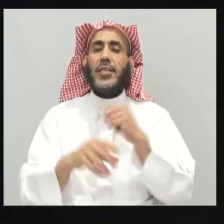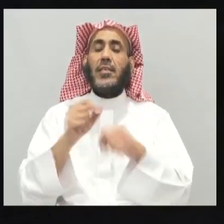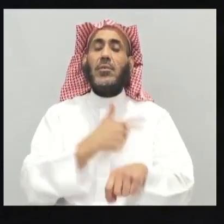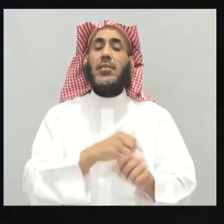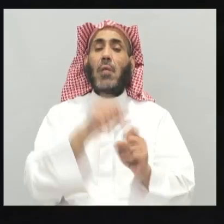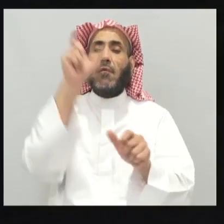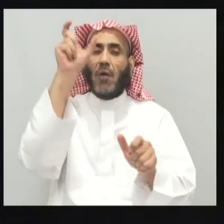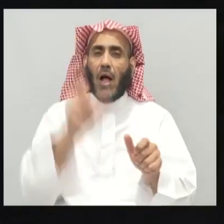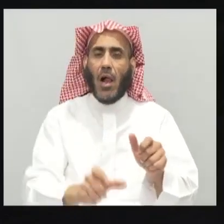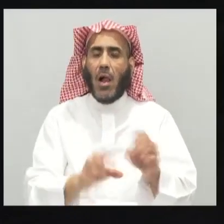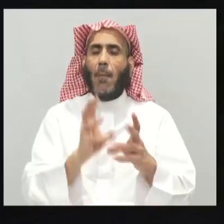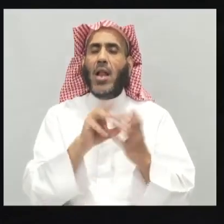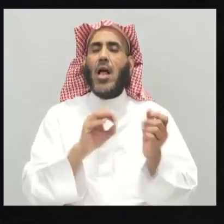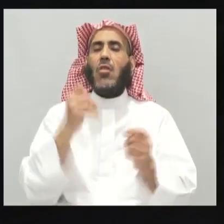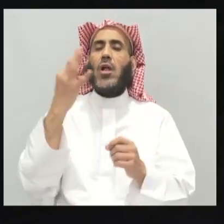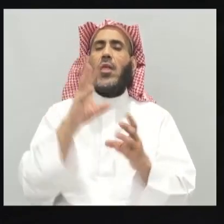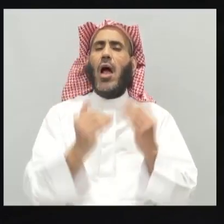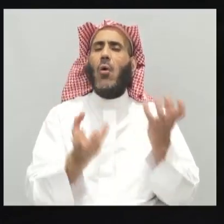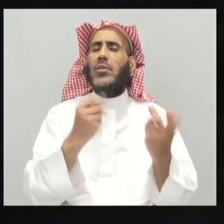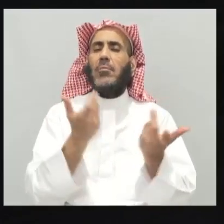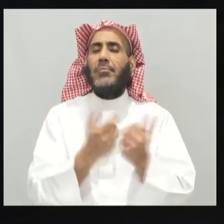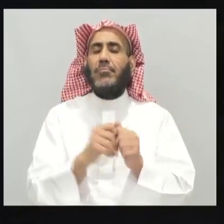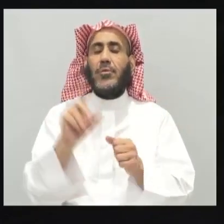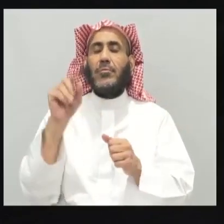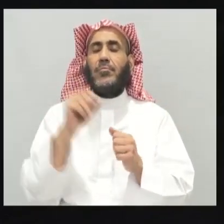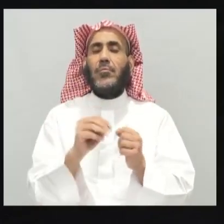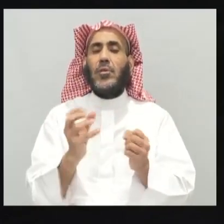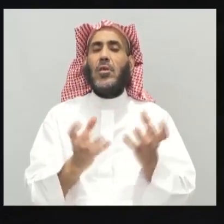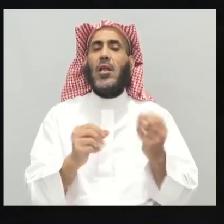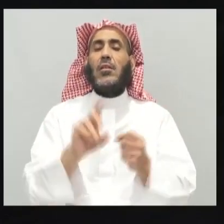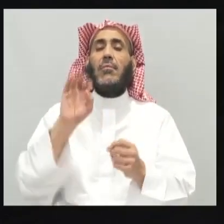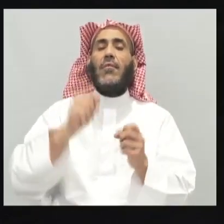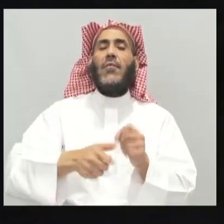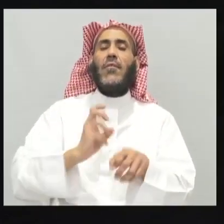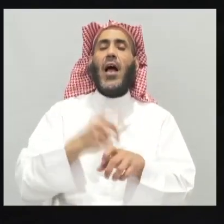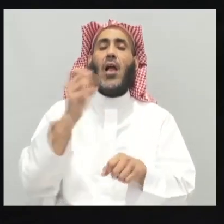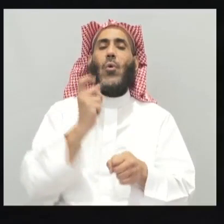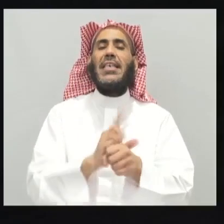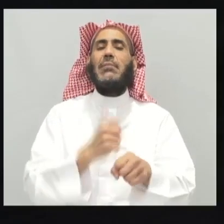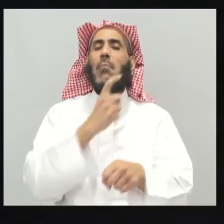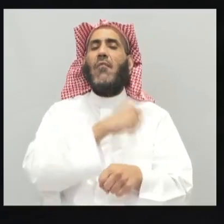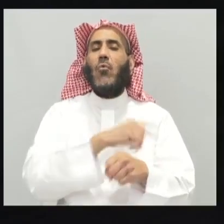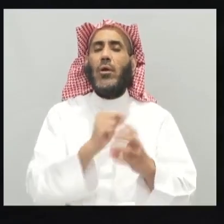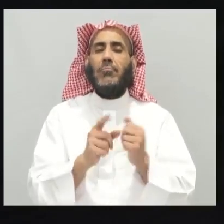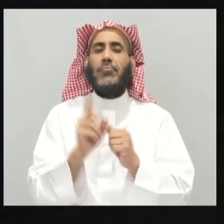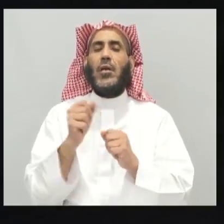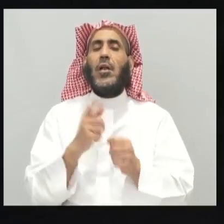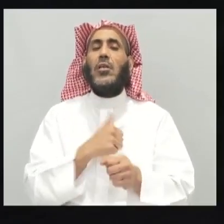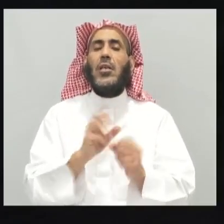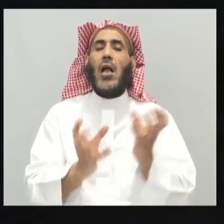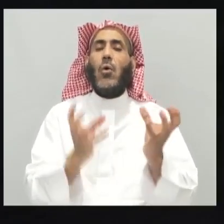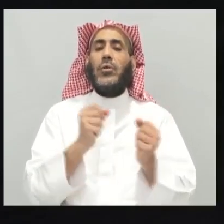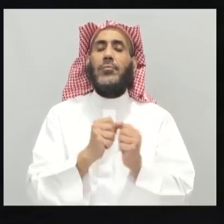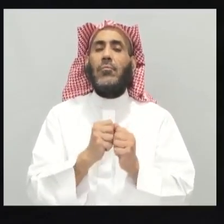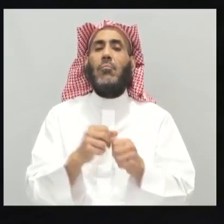الفاعل من الثلاثي يصاغ على وزن ماذا؟ أحسنتم، يصاغ على وزن فاعل. واسم المفعول، أحسنتم، يصاغ على